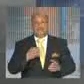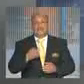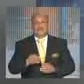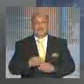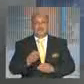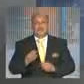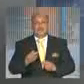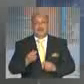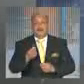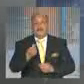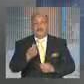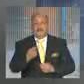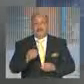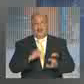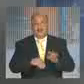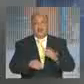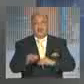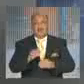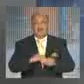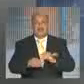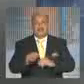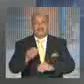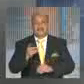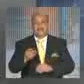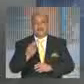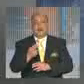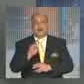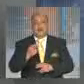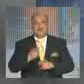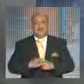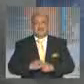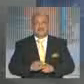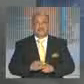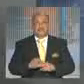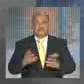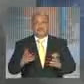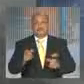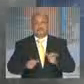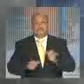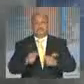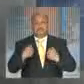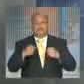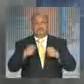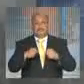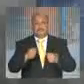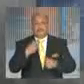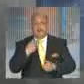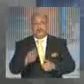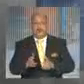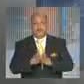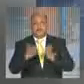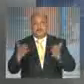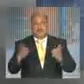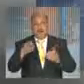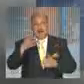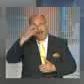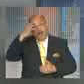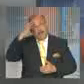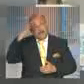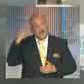العلمية لدعم البحث والإبداع التكنولوجي بالجامعة، ملف نشر تفاصيله على صفحات مجلة علمية جامعية.